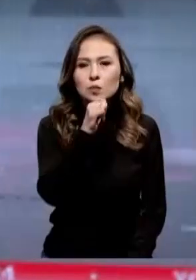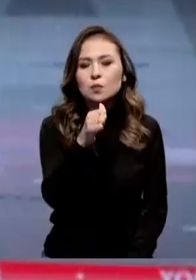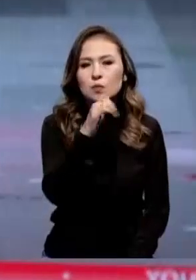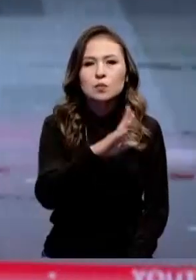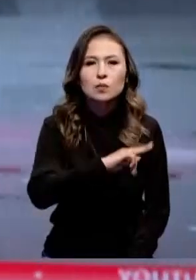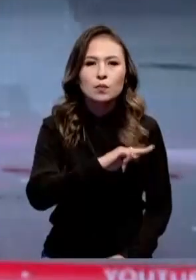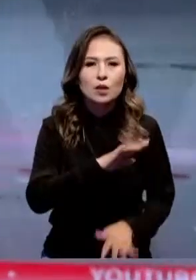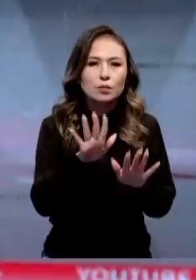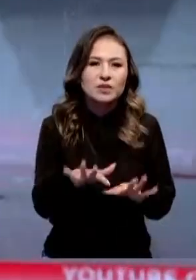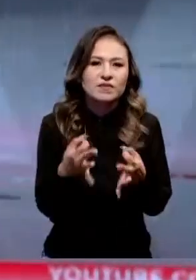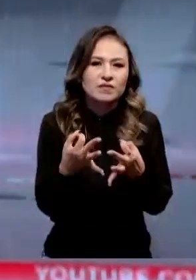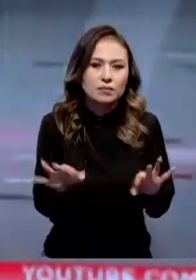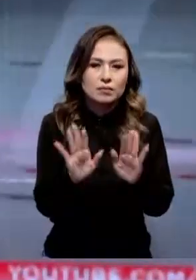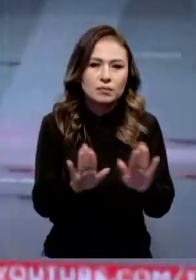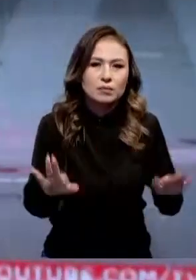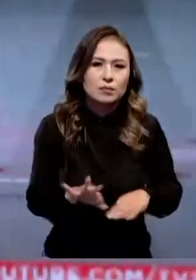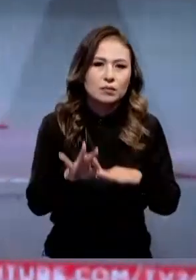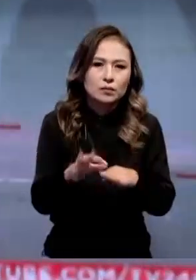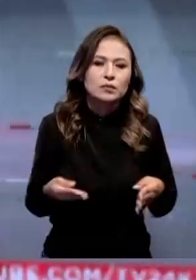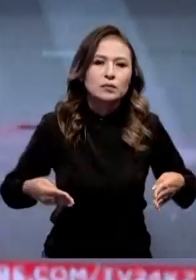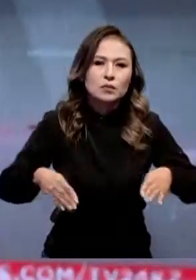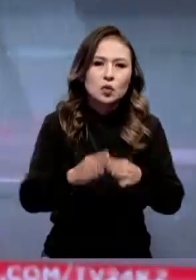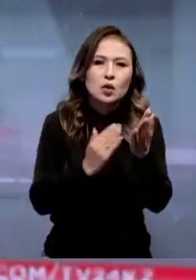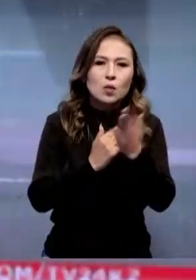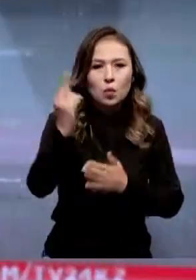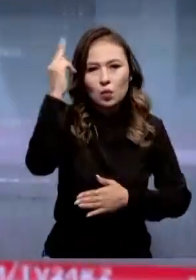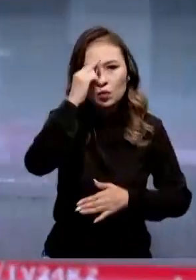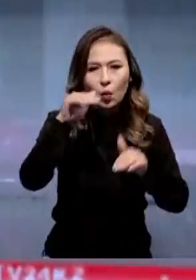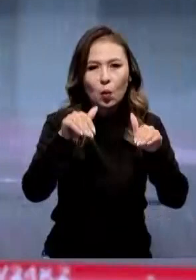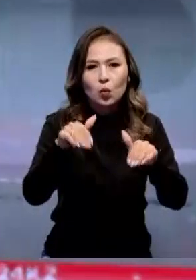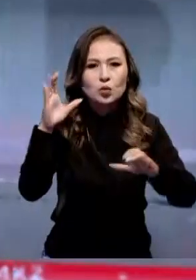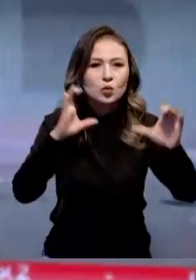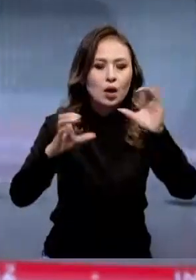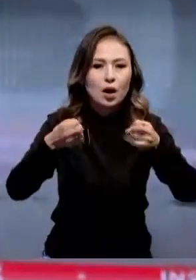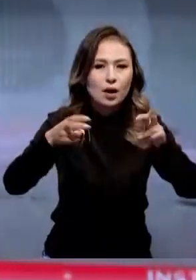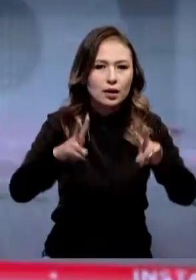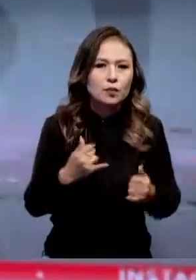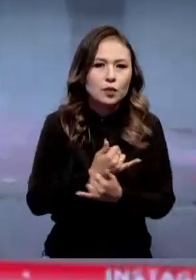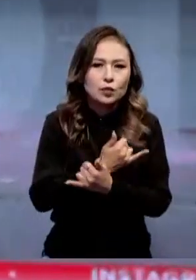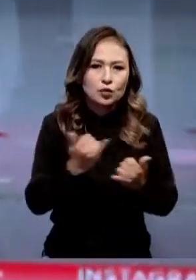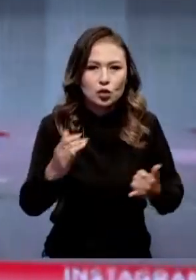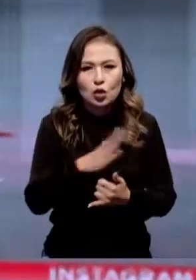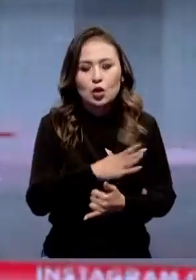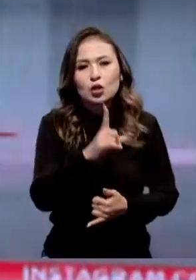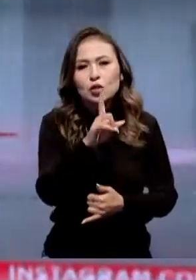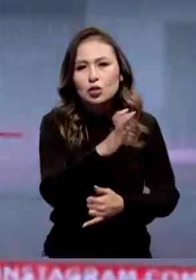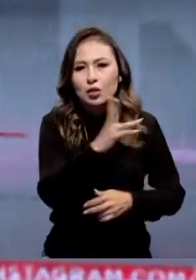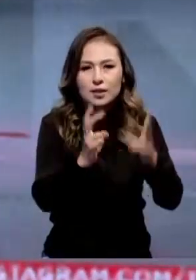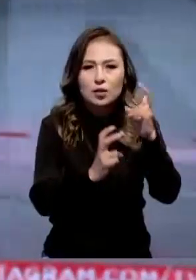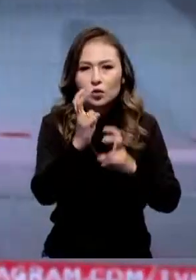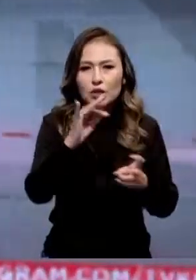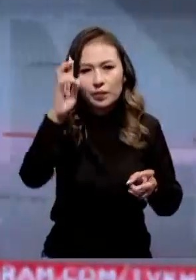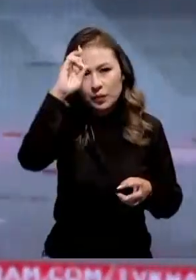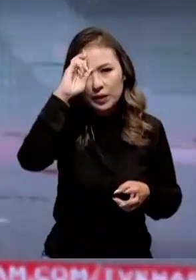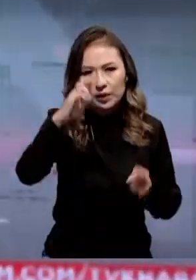Қостанайда бос жұмыс орындарының жәрмеңкесі өтті. Бұл жолғы шара жоғары оқу орны мен колледж студенттеріне арнап ұйымдастырылды. Жүзден